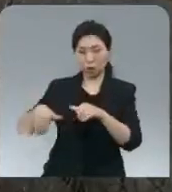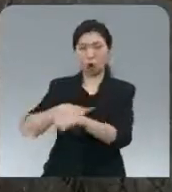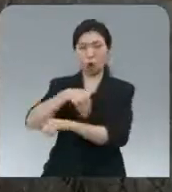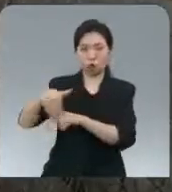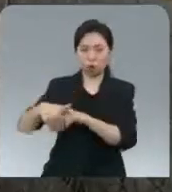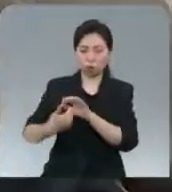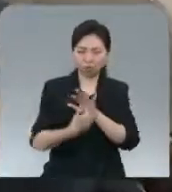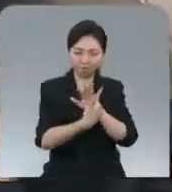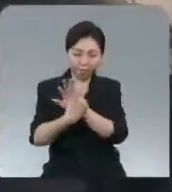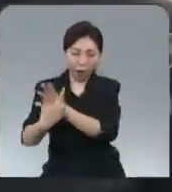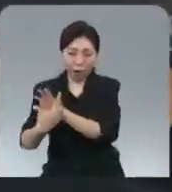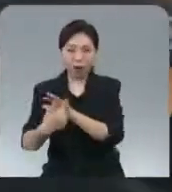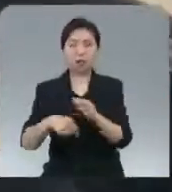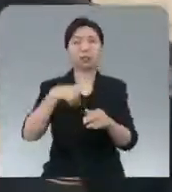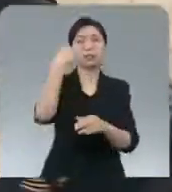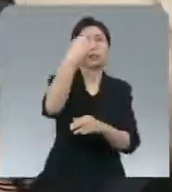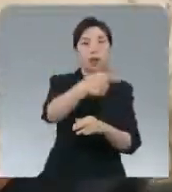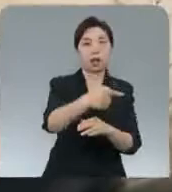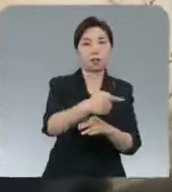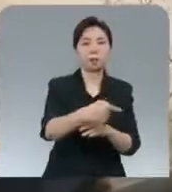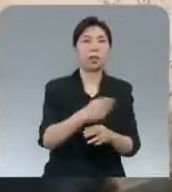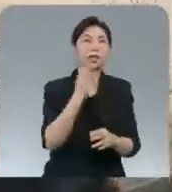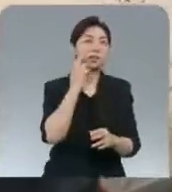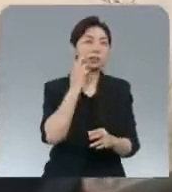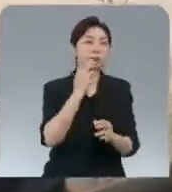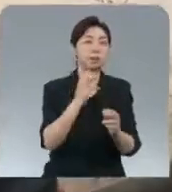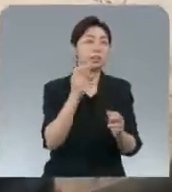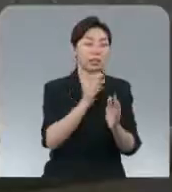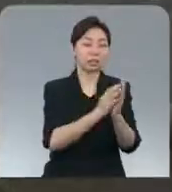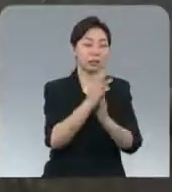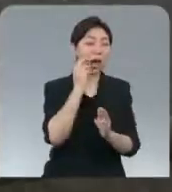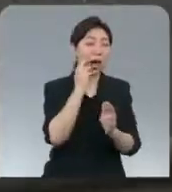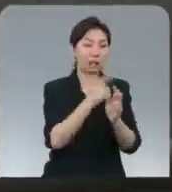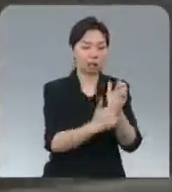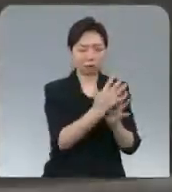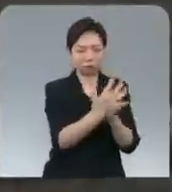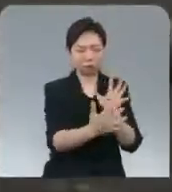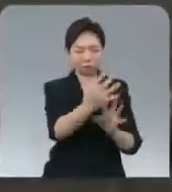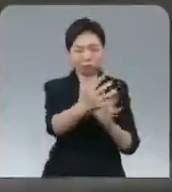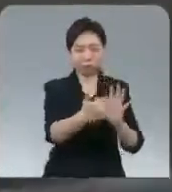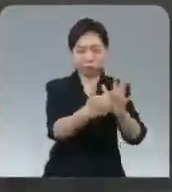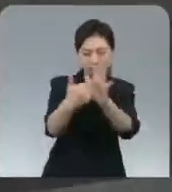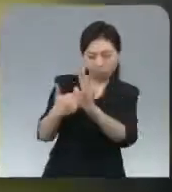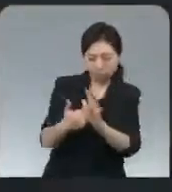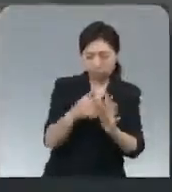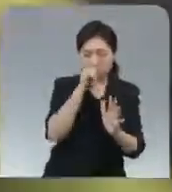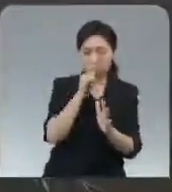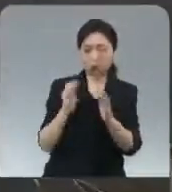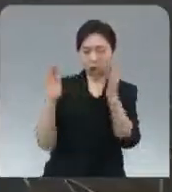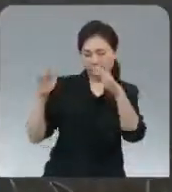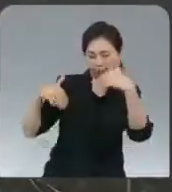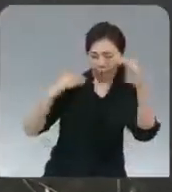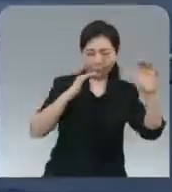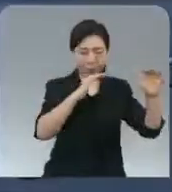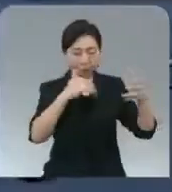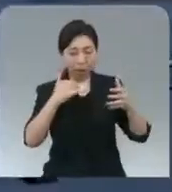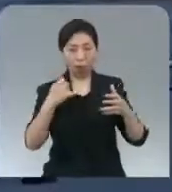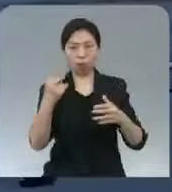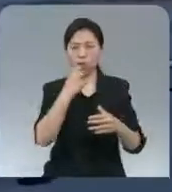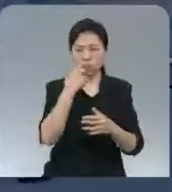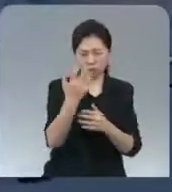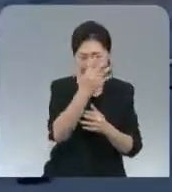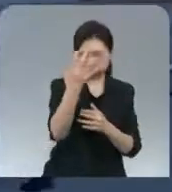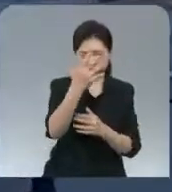13 марта в корейском управление лесного хозяйства и ликвидированные основные очаги возгорания последние крупные